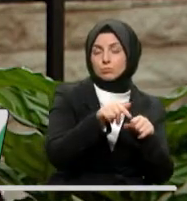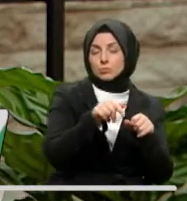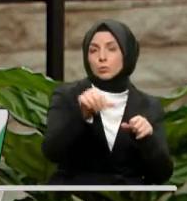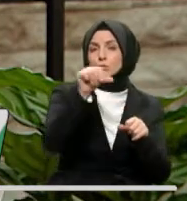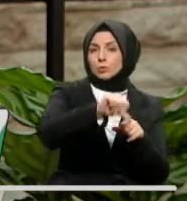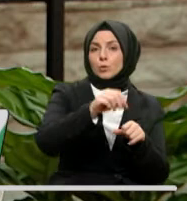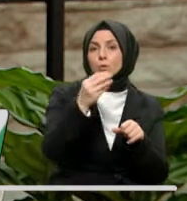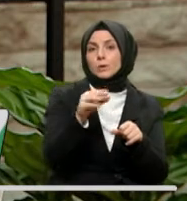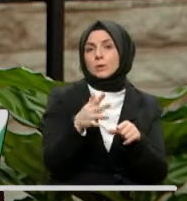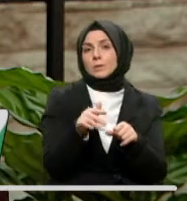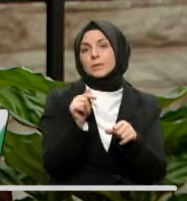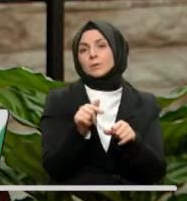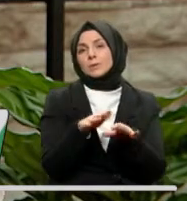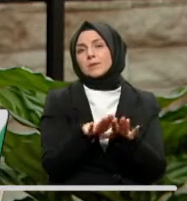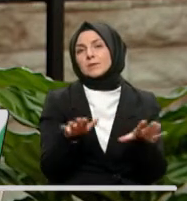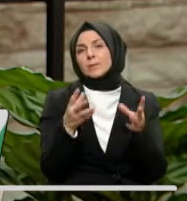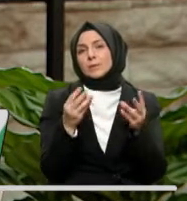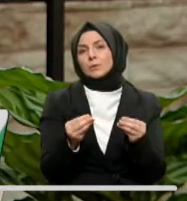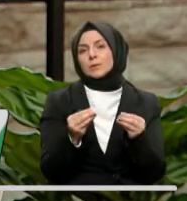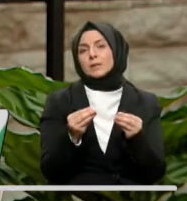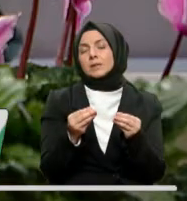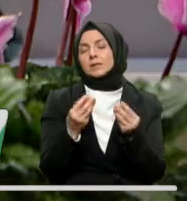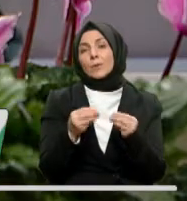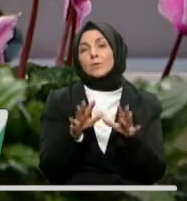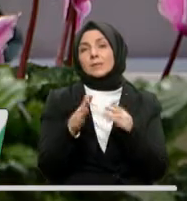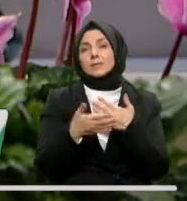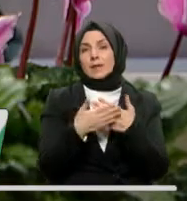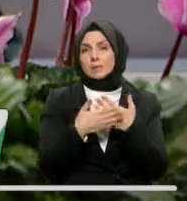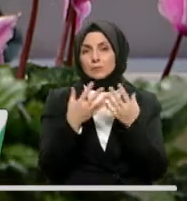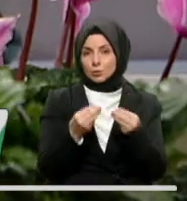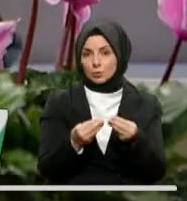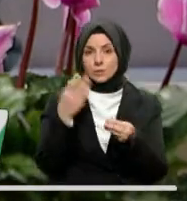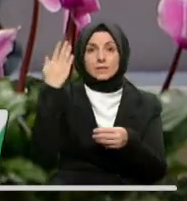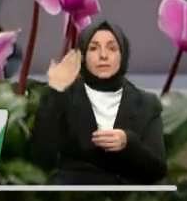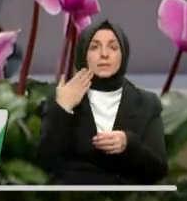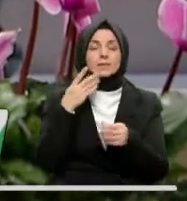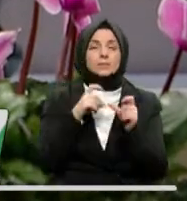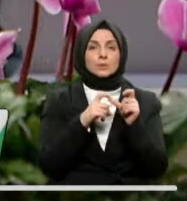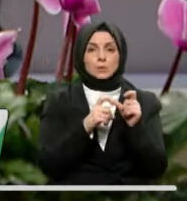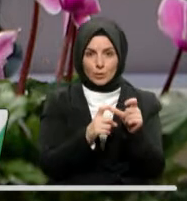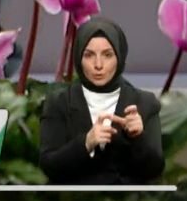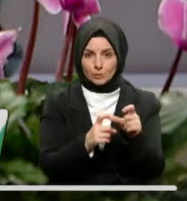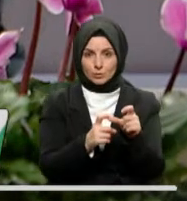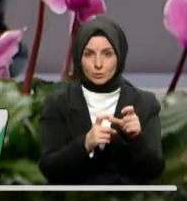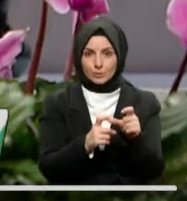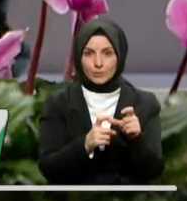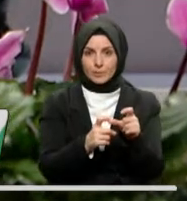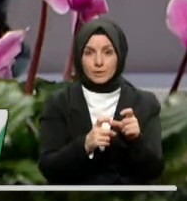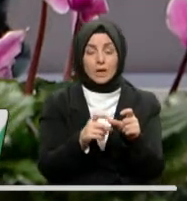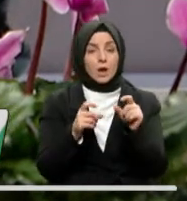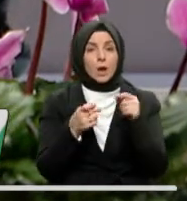bitkiler gübre ihtiyacını karşılamaz zamanda sadece yardımcı olur Tamam şimdi izlediğimiz sormuş bizi severek gidiyorlarmış teşekkür ediyoruz Sağolun